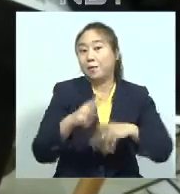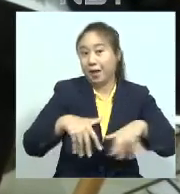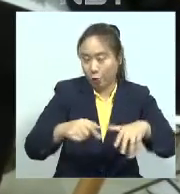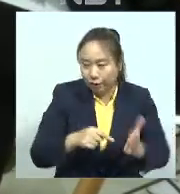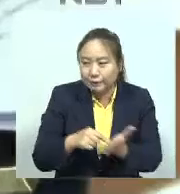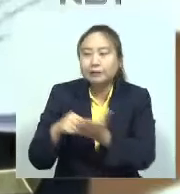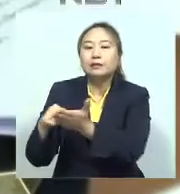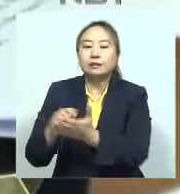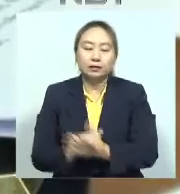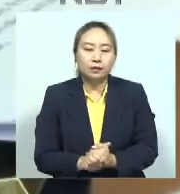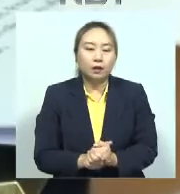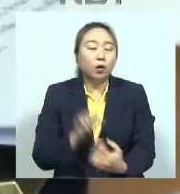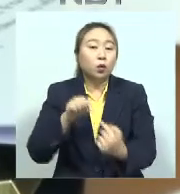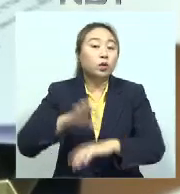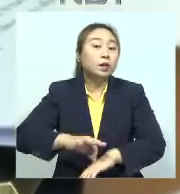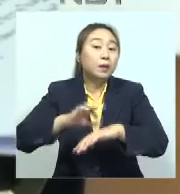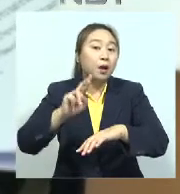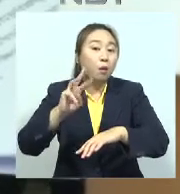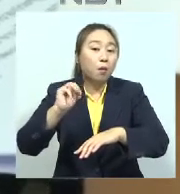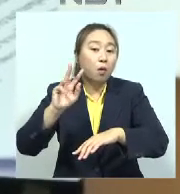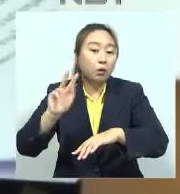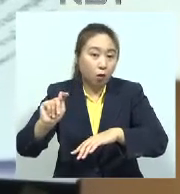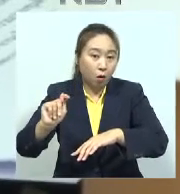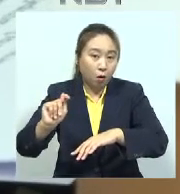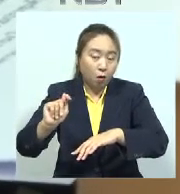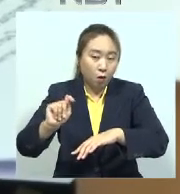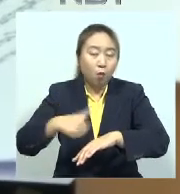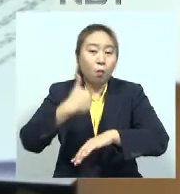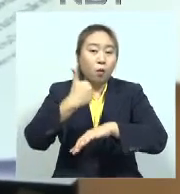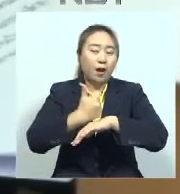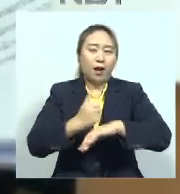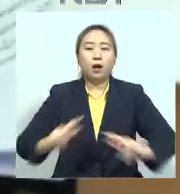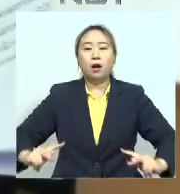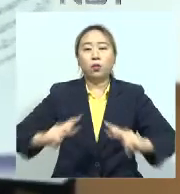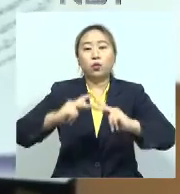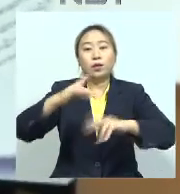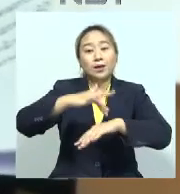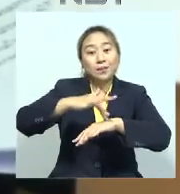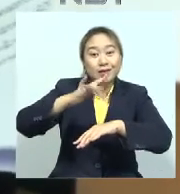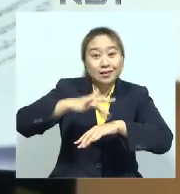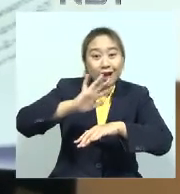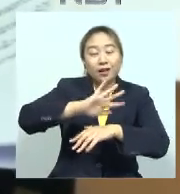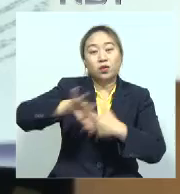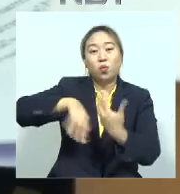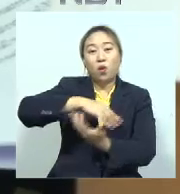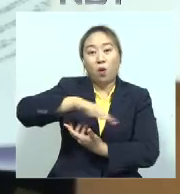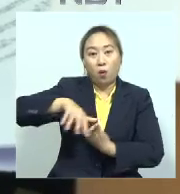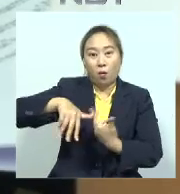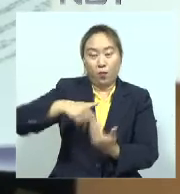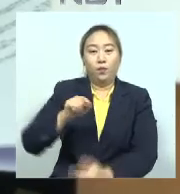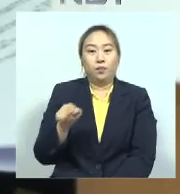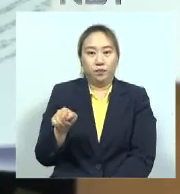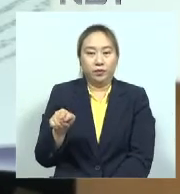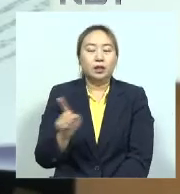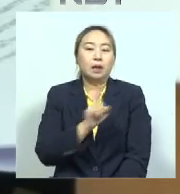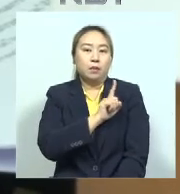ส่วนโควต้ารัฐมนตรีโดยเฉพาะตำแหน่งรัฐมนตรีว่าการกระทรวงทรัพยากรธรรมชาติและสิ่งแวดล้อมนั้น